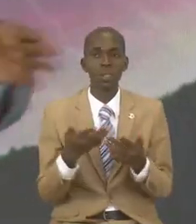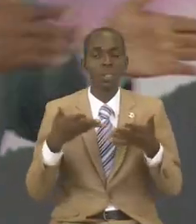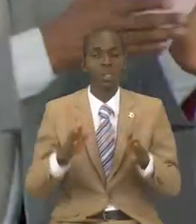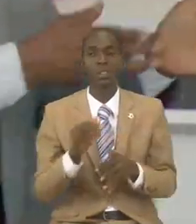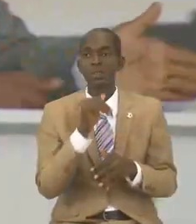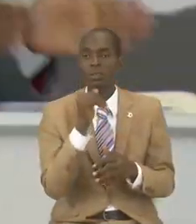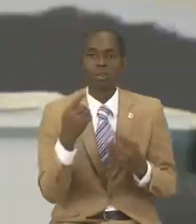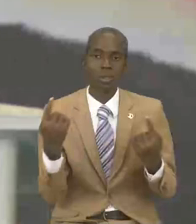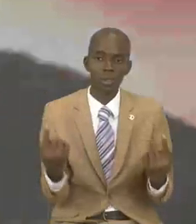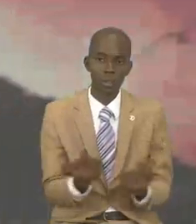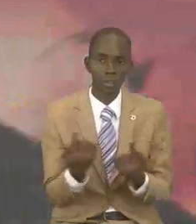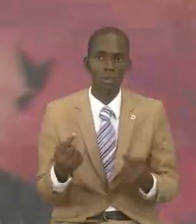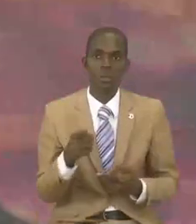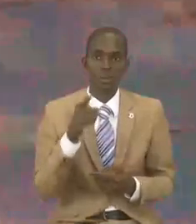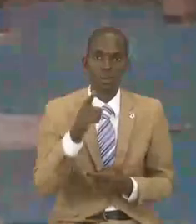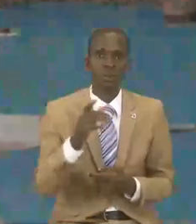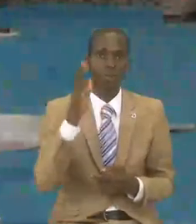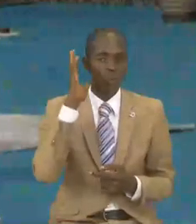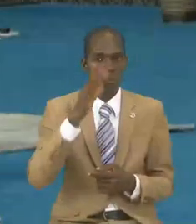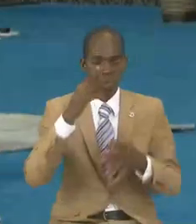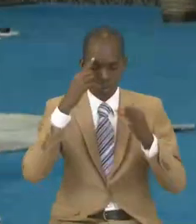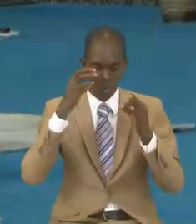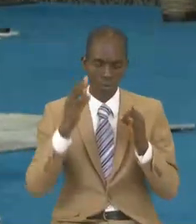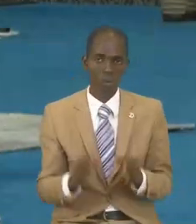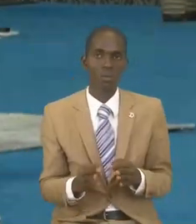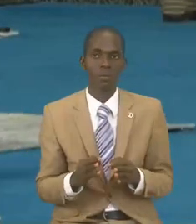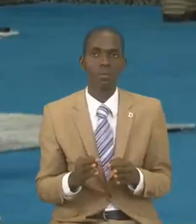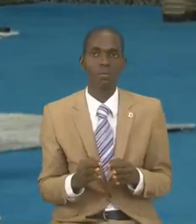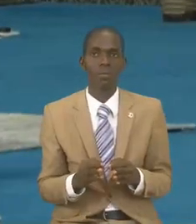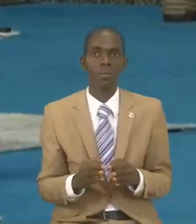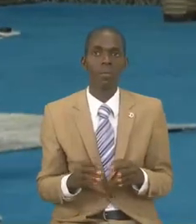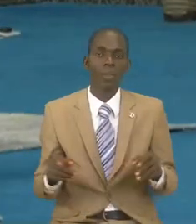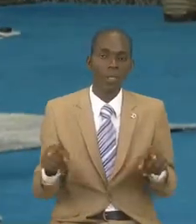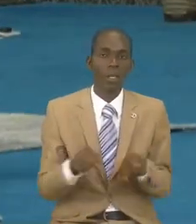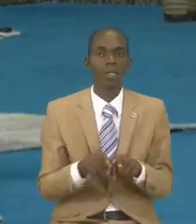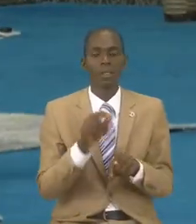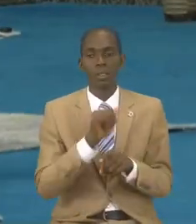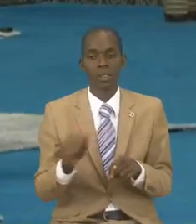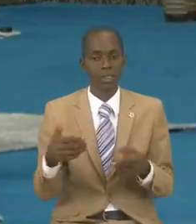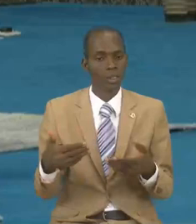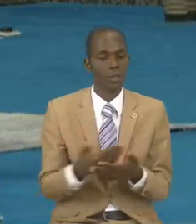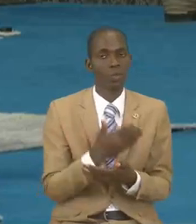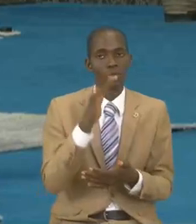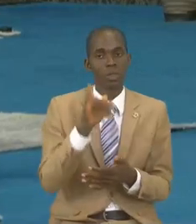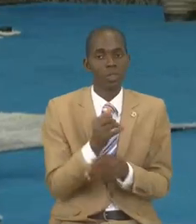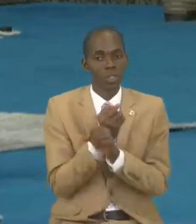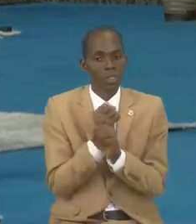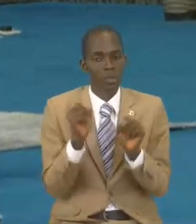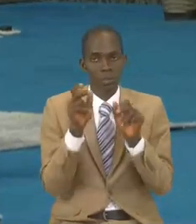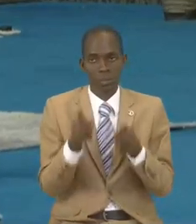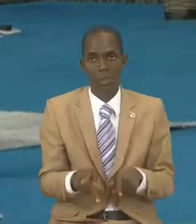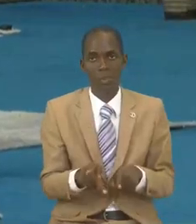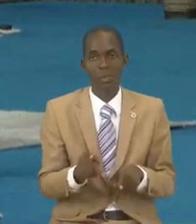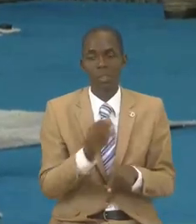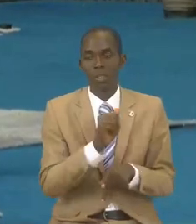que le péché, vous devez prendre la décision en tant que personne